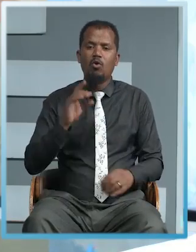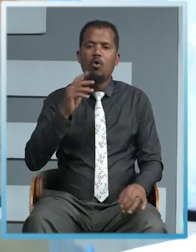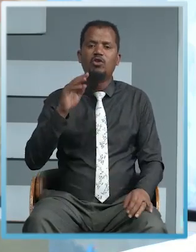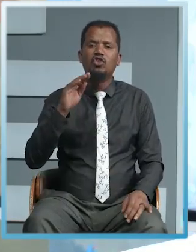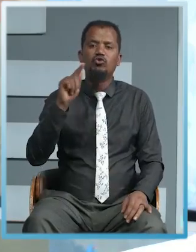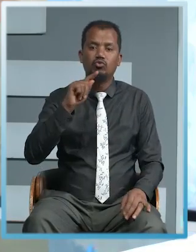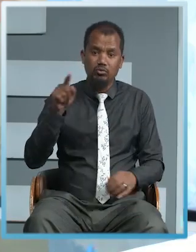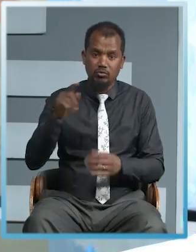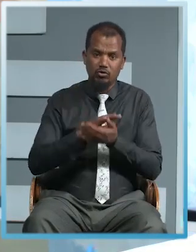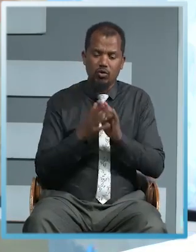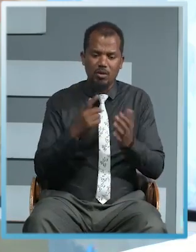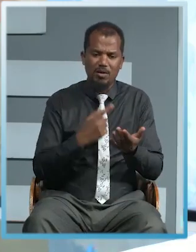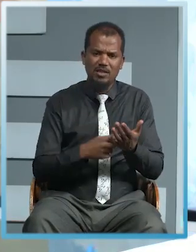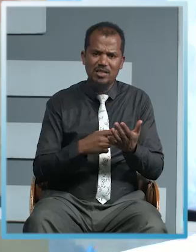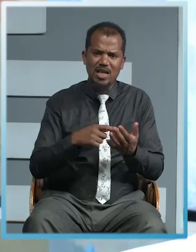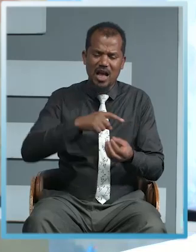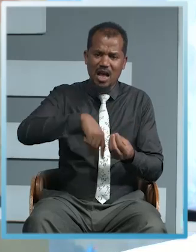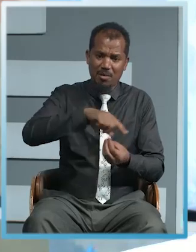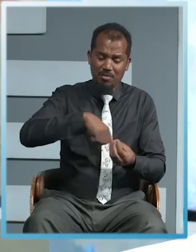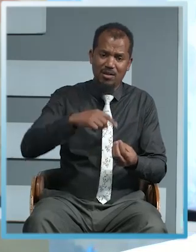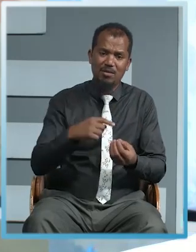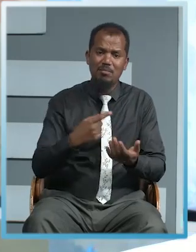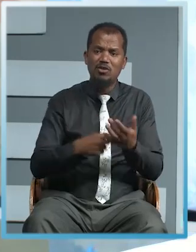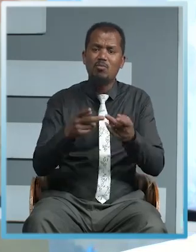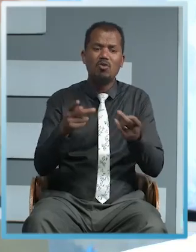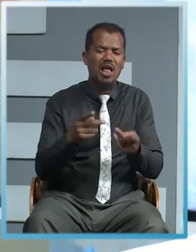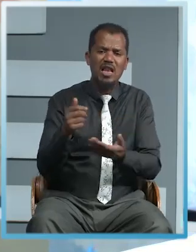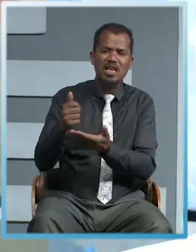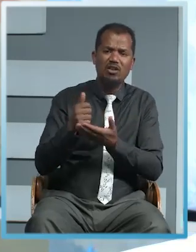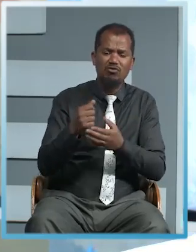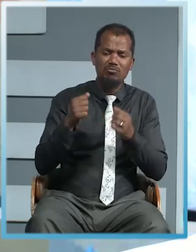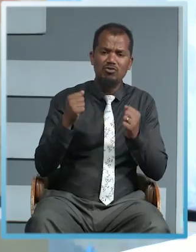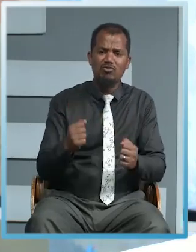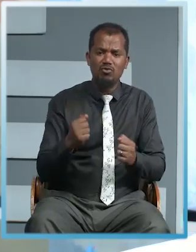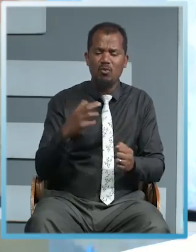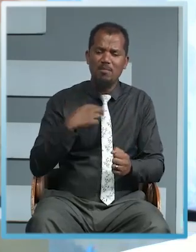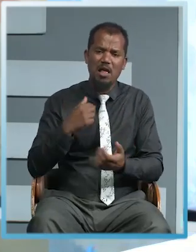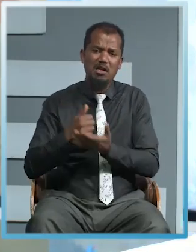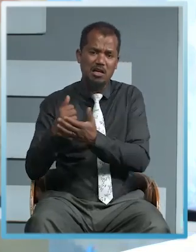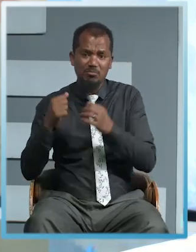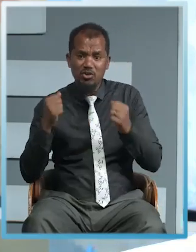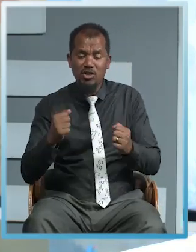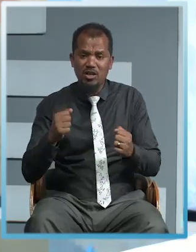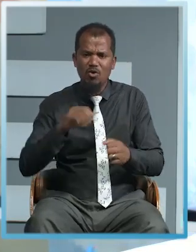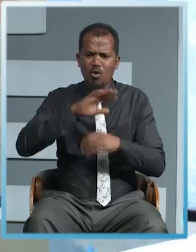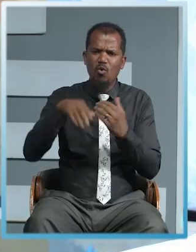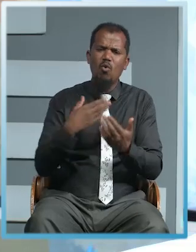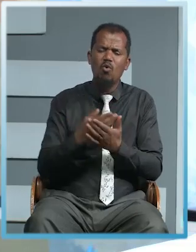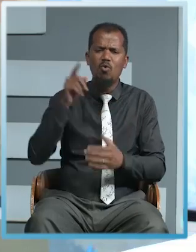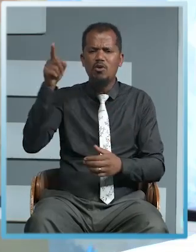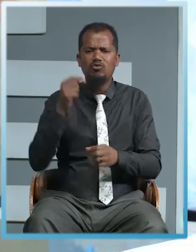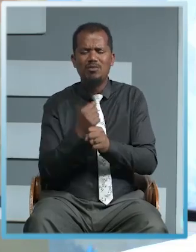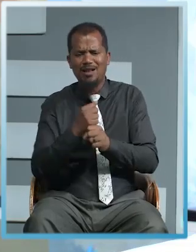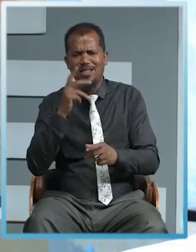ኮሚሽኑ ስለሆነ በዚህ ኤሪያ ላይ በዚህ አካባቢ ልትረዱን የምትችሉት ሁኔታ አለ ወይ ብሎ ቀድም ለምሳሌ ሁሉን ነገር እነሱ